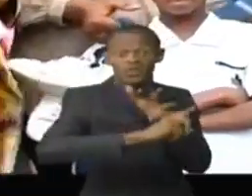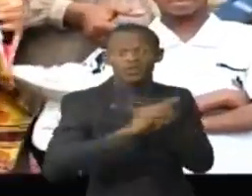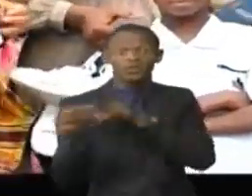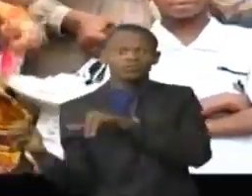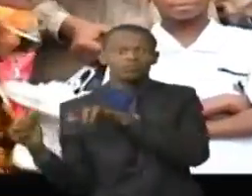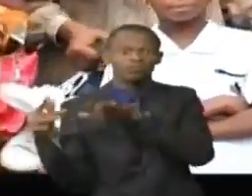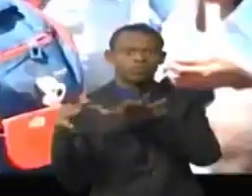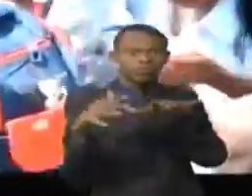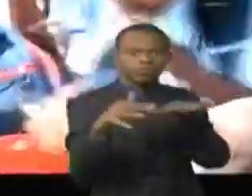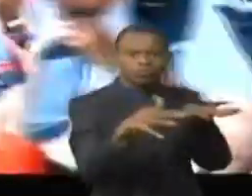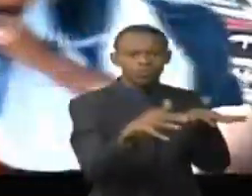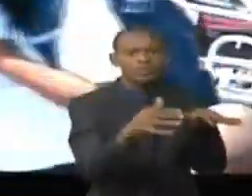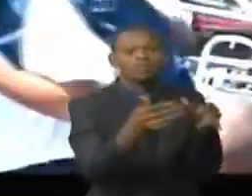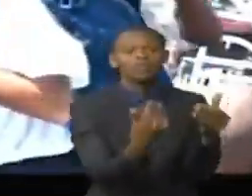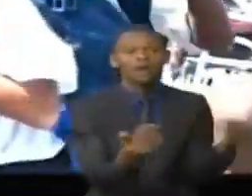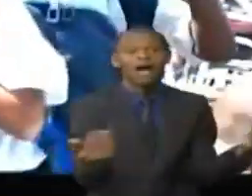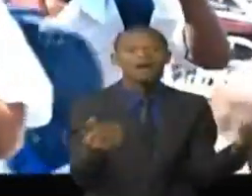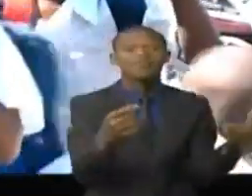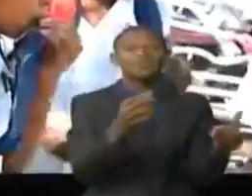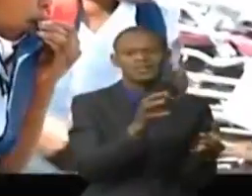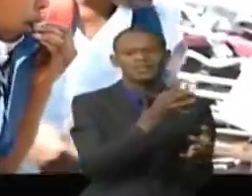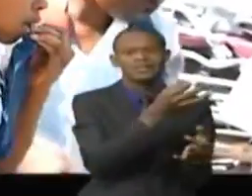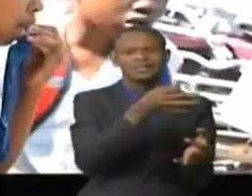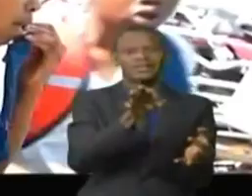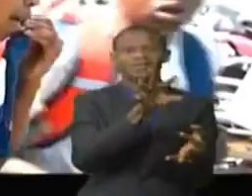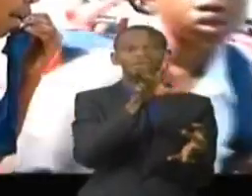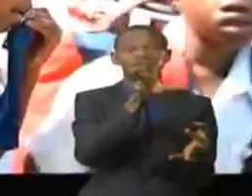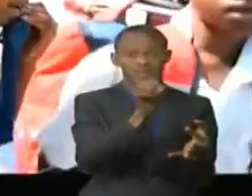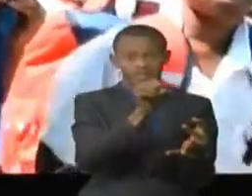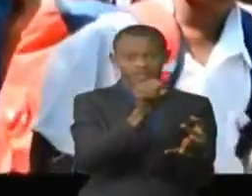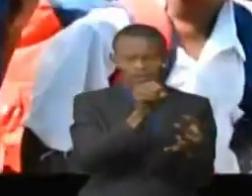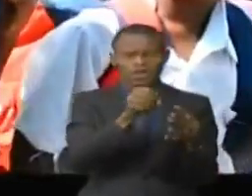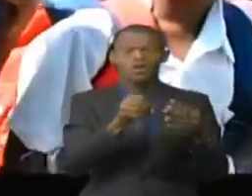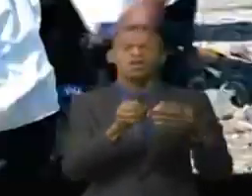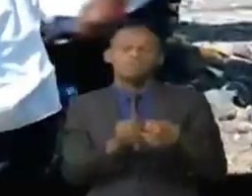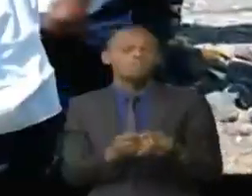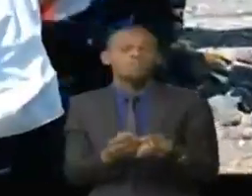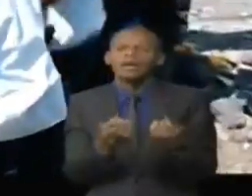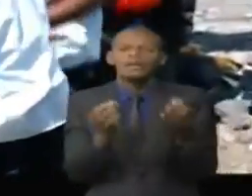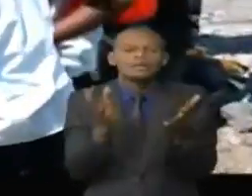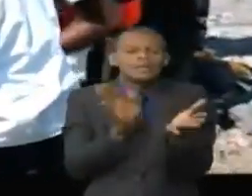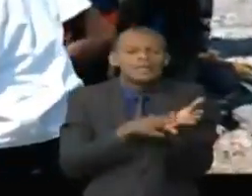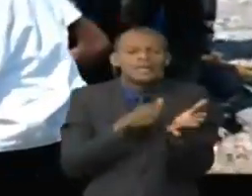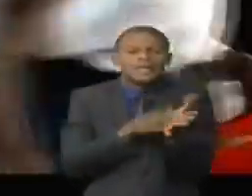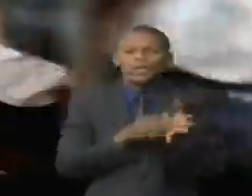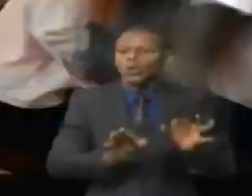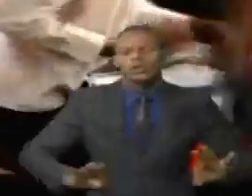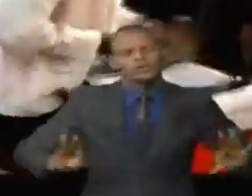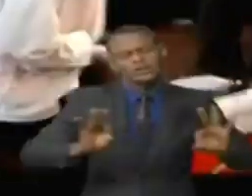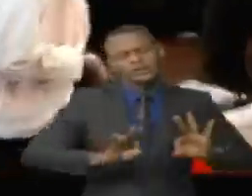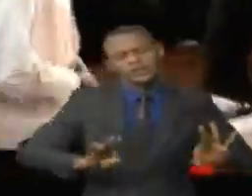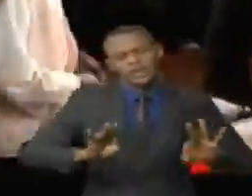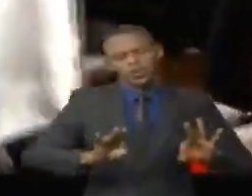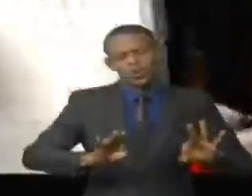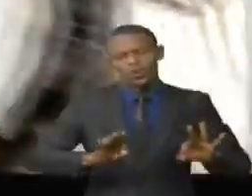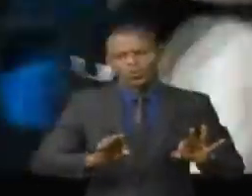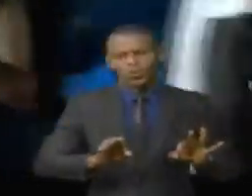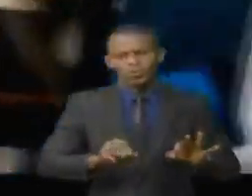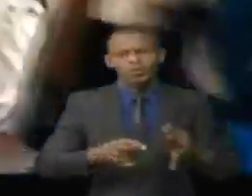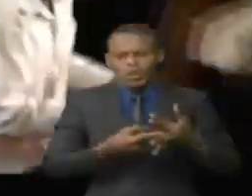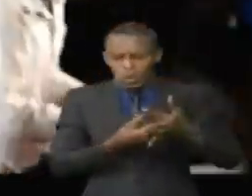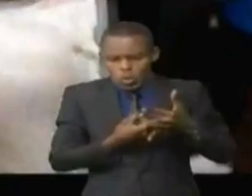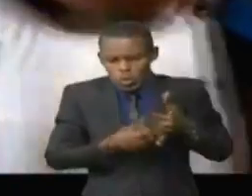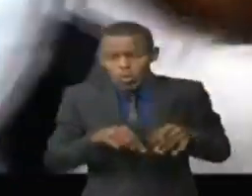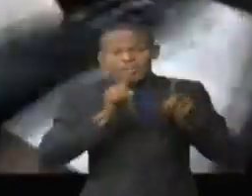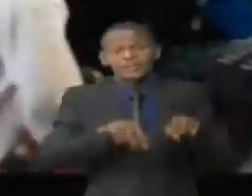des bénéficiaires, revêtus tous de ces dons composés des uniformes, sacs, souliers et reçus chacun de fournitures